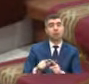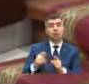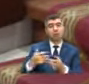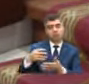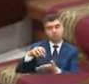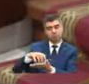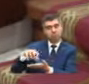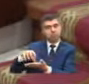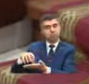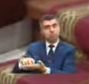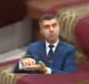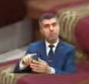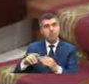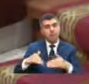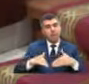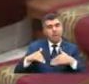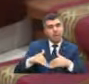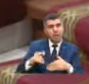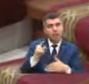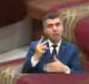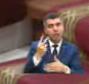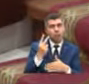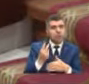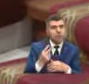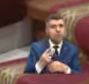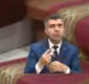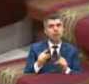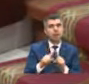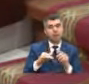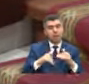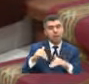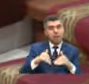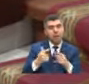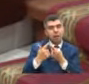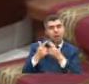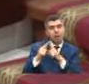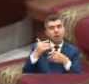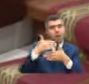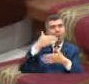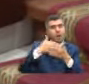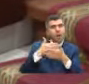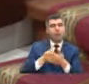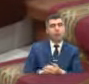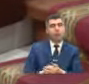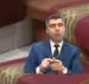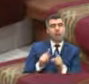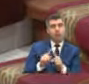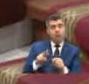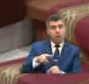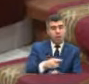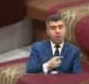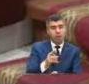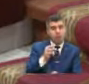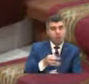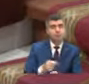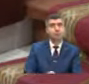في الطريق الوطني رقم 21، فيها الطريق ما بين سيدي إفني والخصاص، فيها بناء منشأة فنية على واد سيدي إفني بطريق الجوية رقم